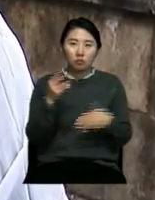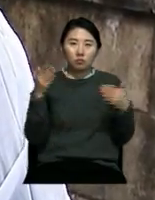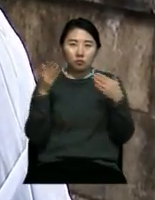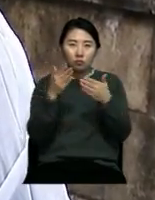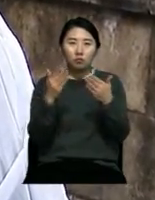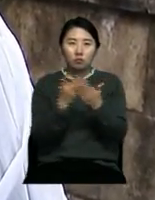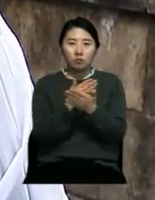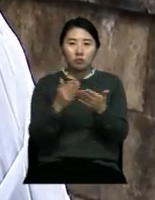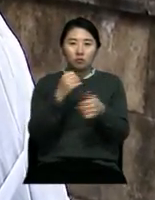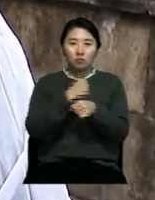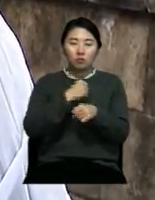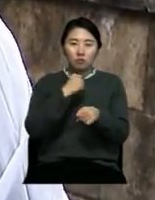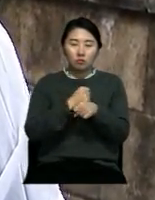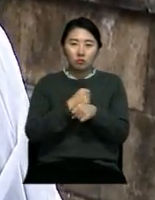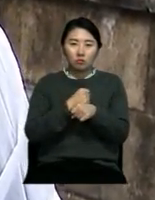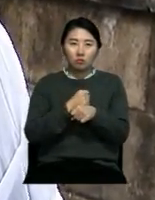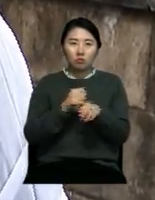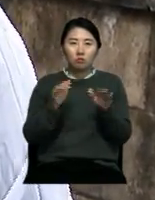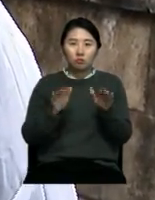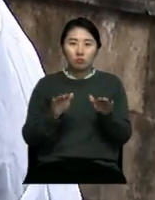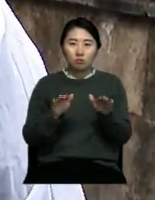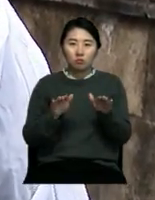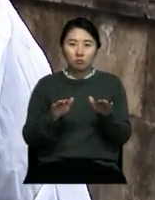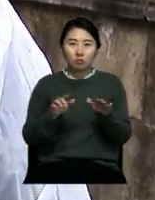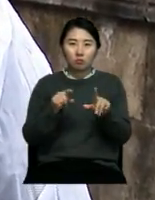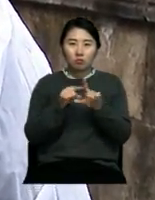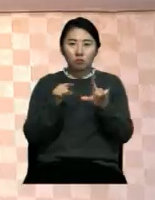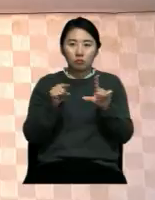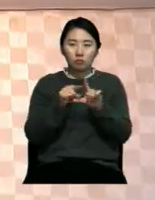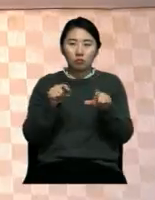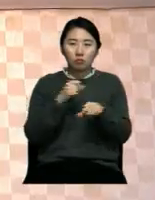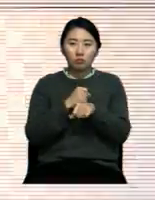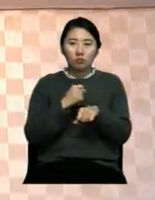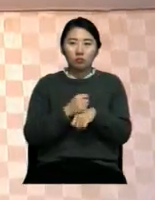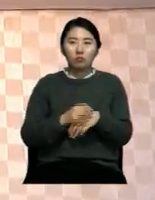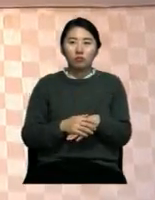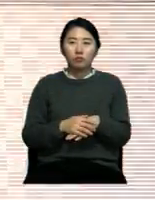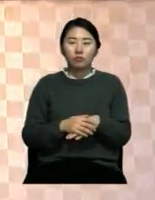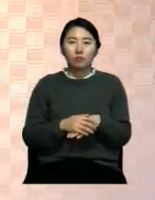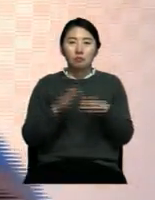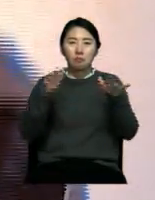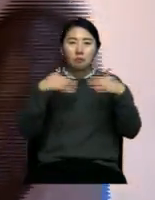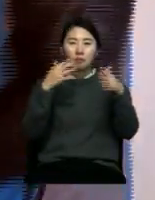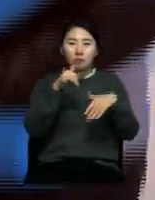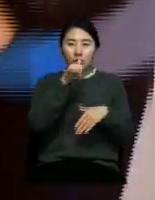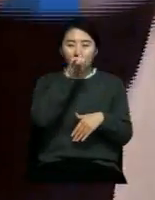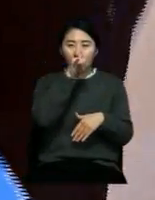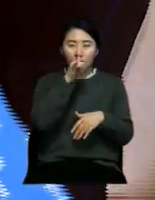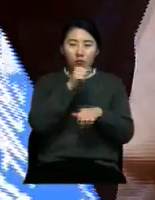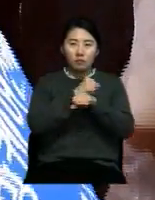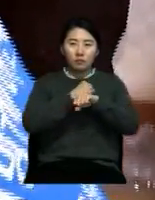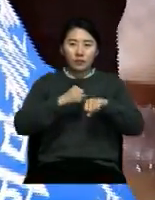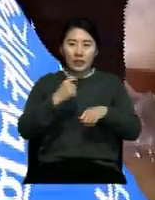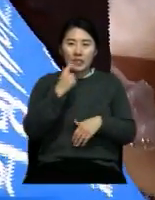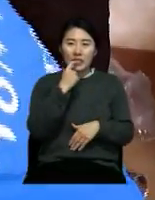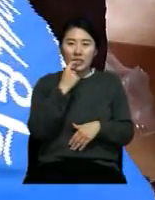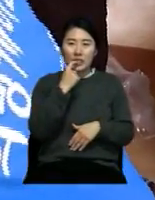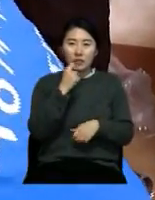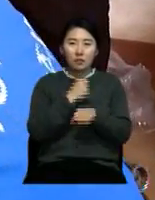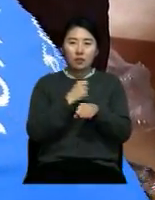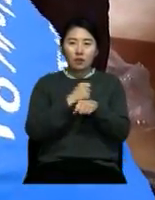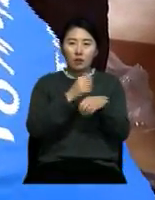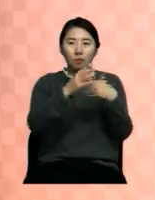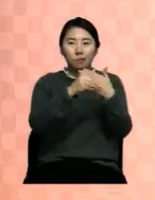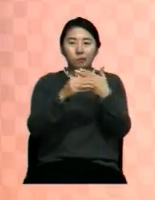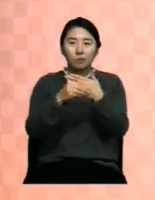집중 나눔의 기간을 정해가지고. 우풍이 있는 거실에는 흰색의 폼블럭을